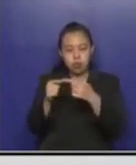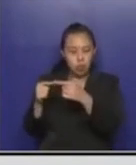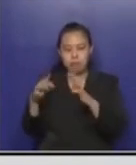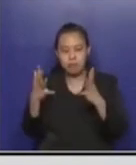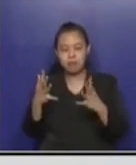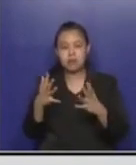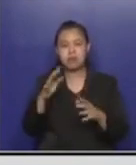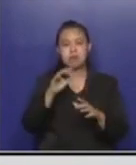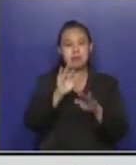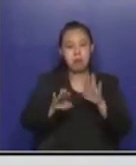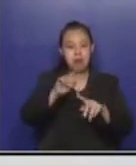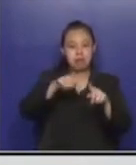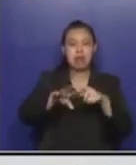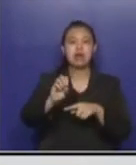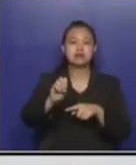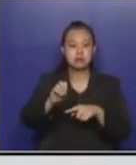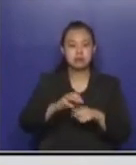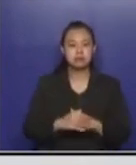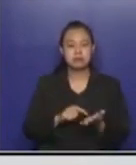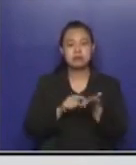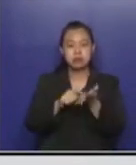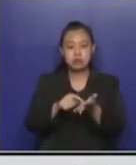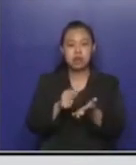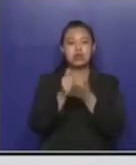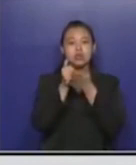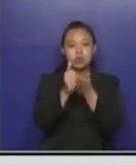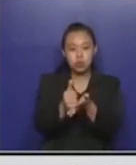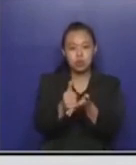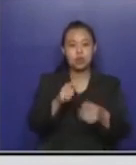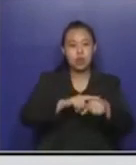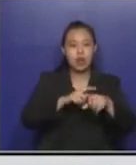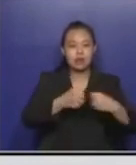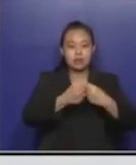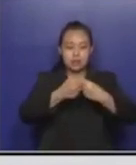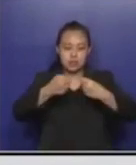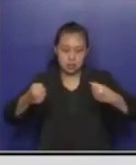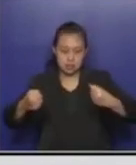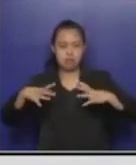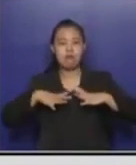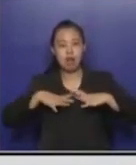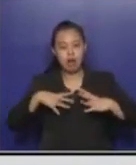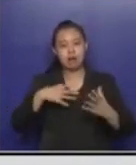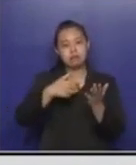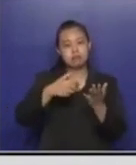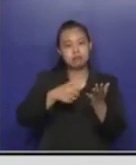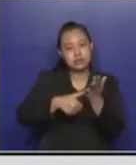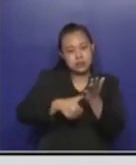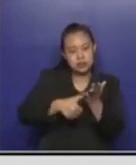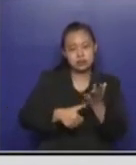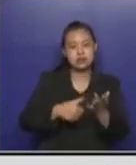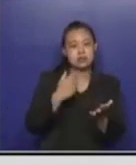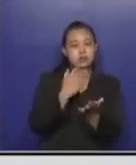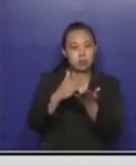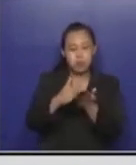คะดิฉันเสนอให้ท่านช่วยยืดระยะเวลาพักชำระหนี้ไปจนถึงสิ้นปีนะ